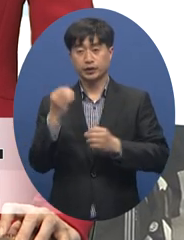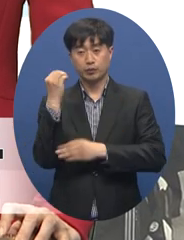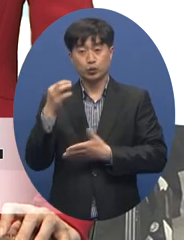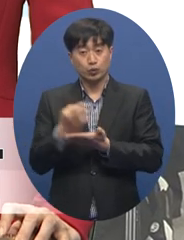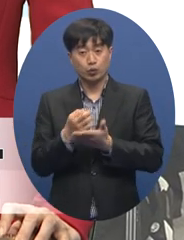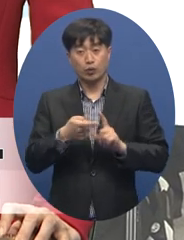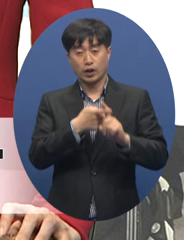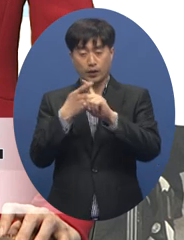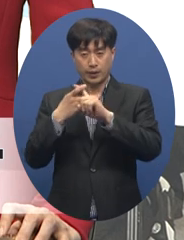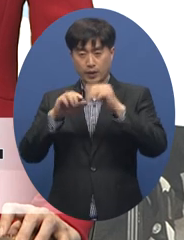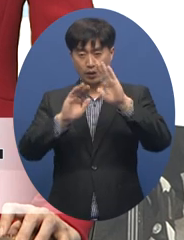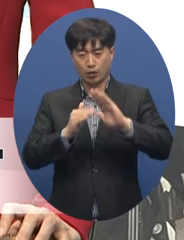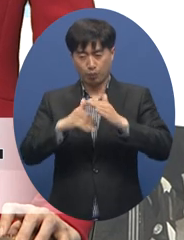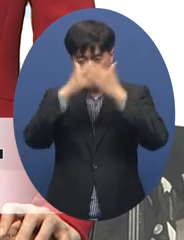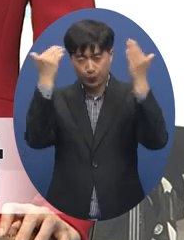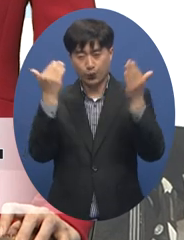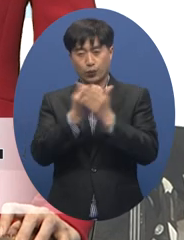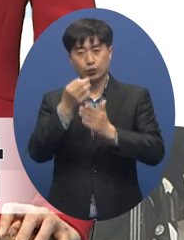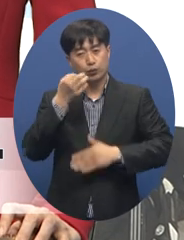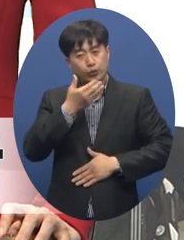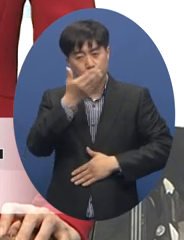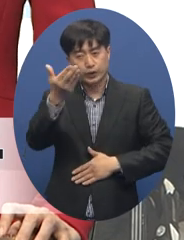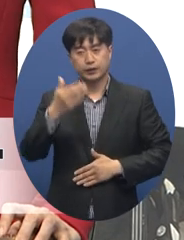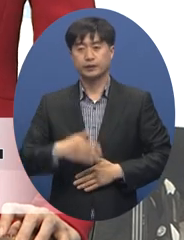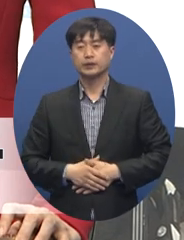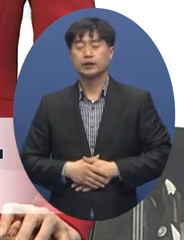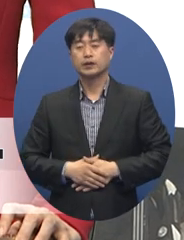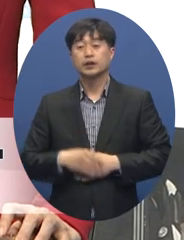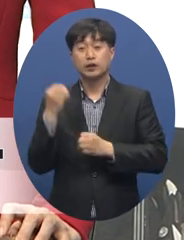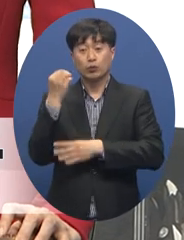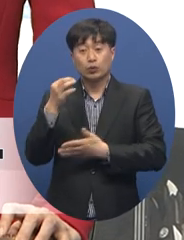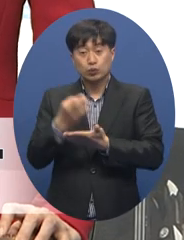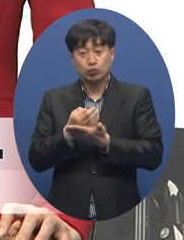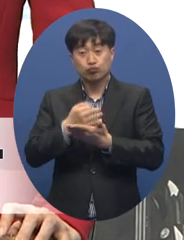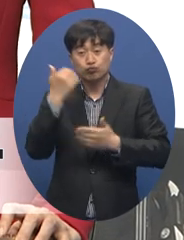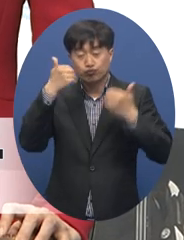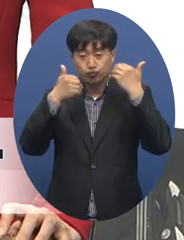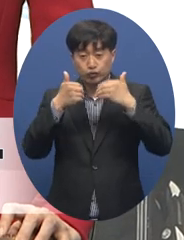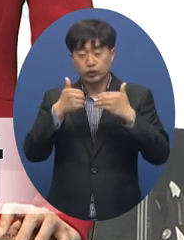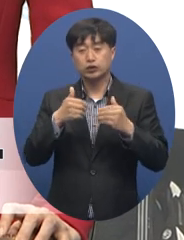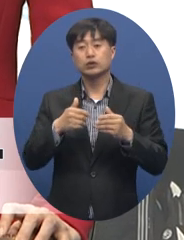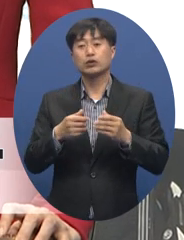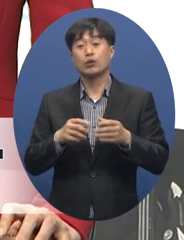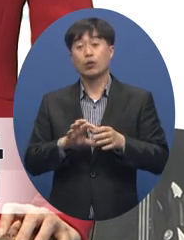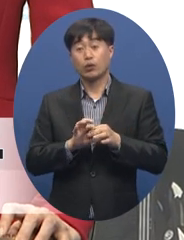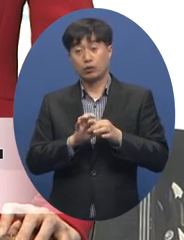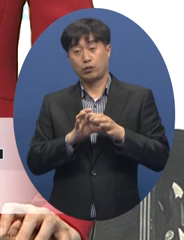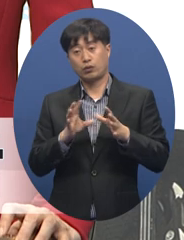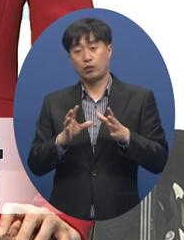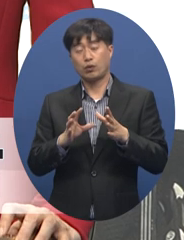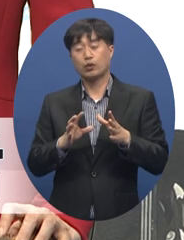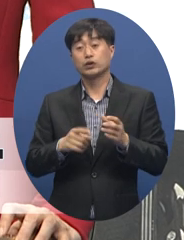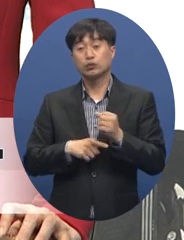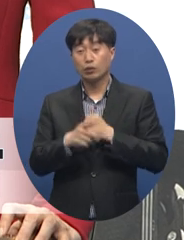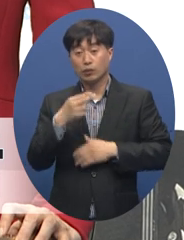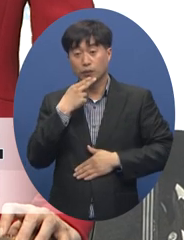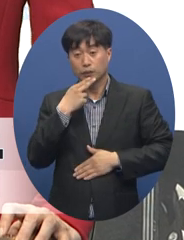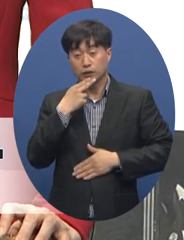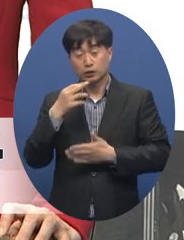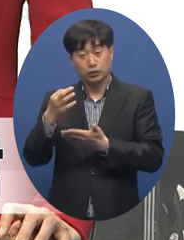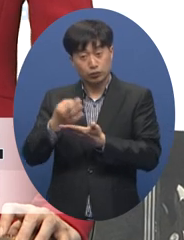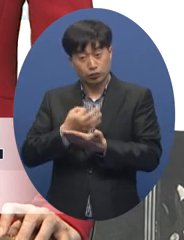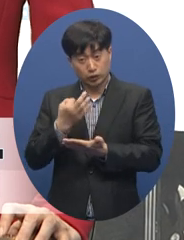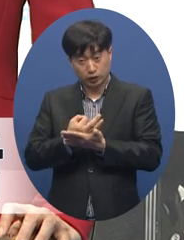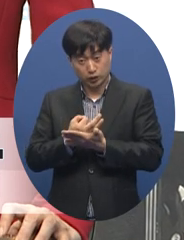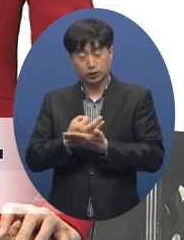기본소득과 관련된 내용이 총망라대 선보입니다. 기본소득은 누구나 조건 없이 받는 일정 수준의 소득 정도로 생각하면